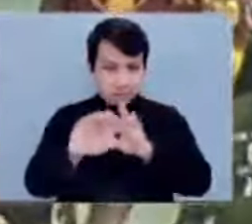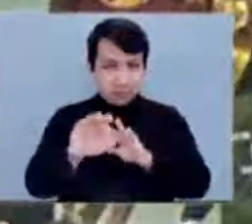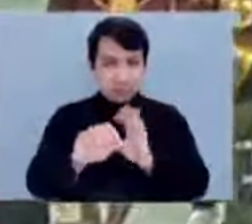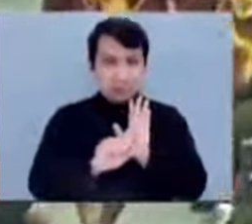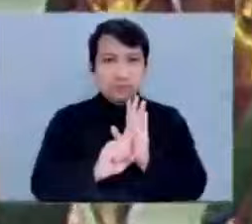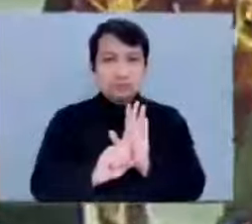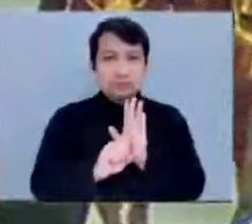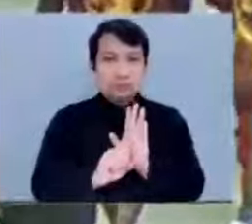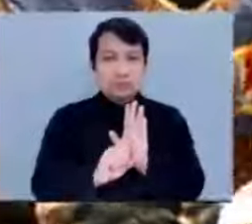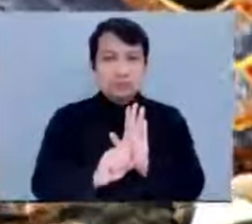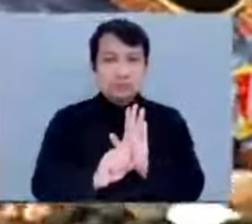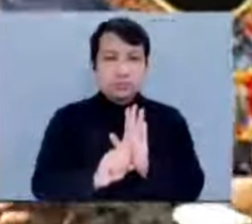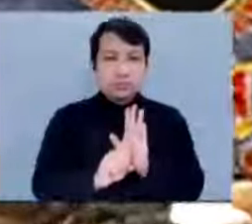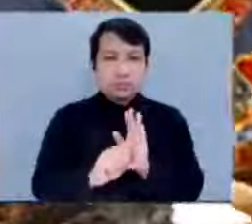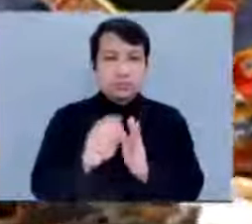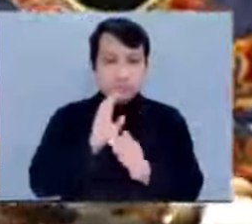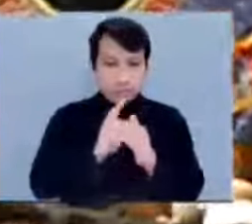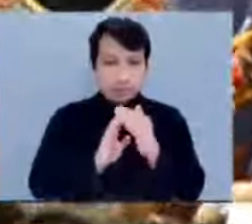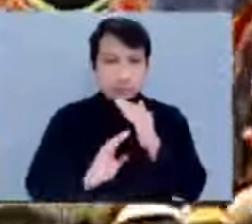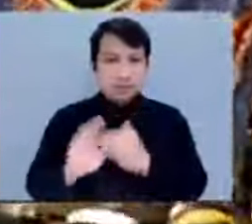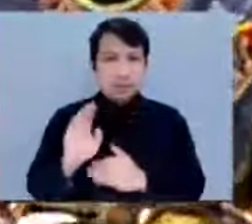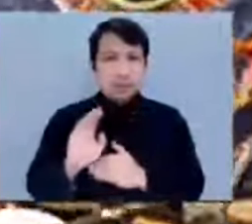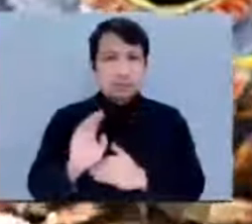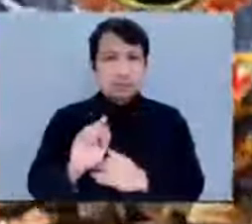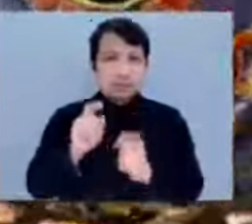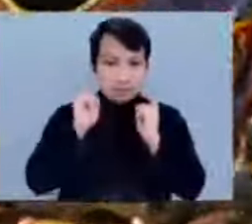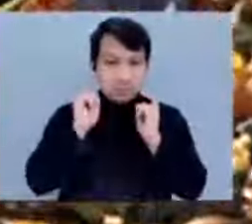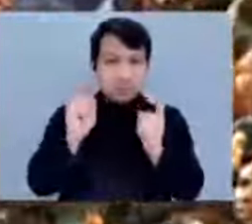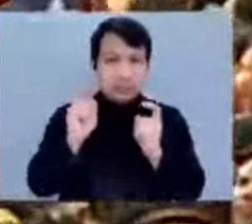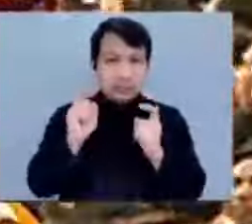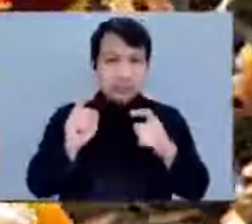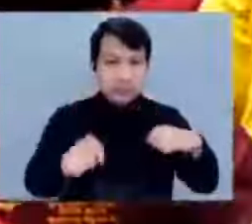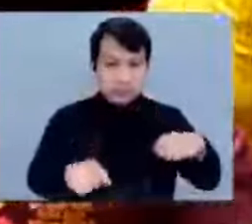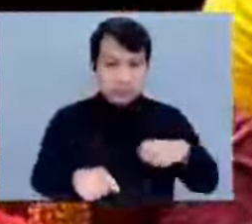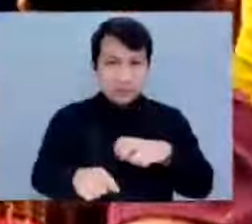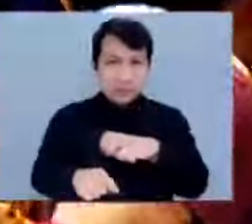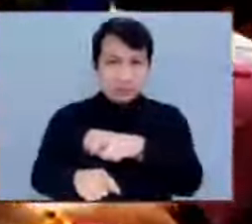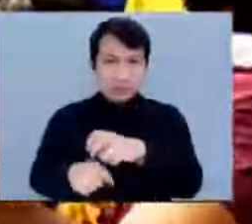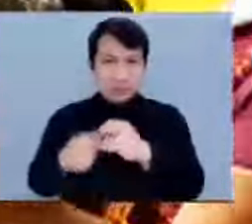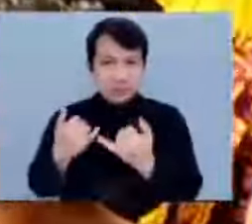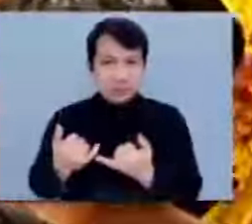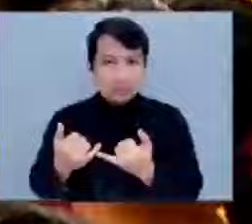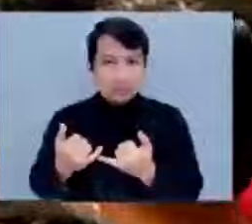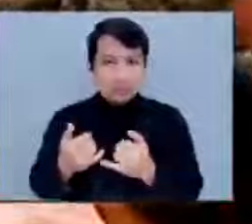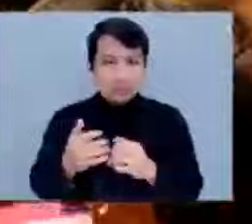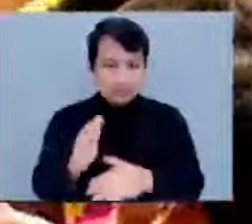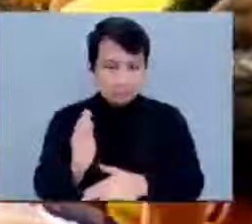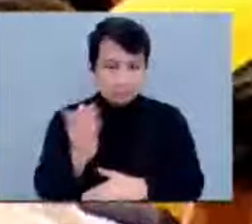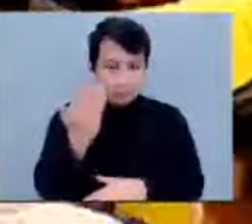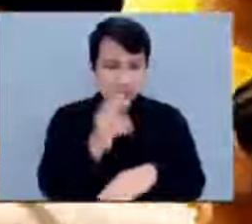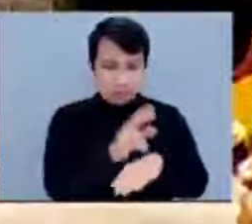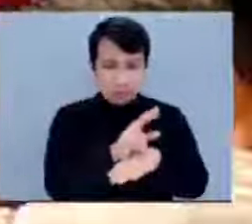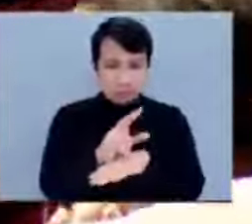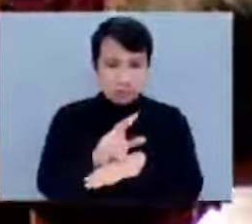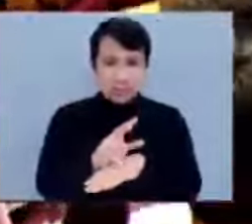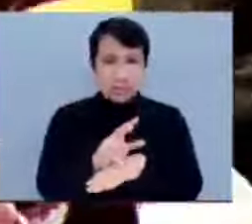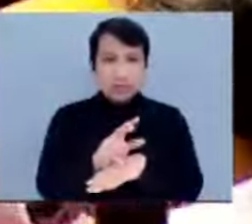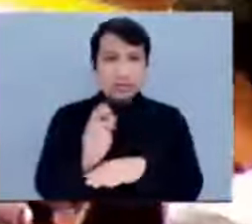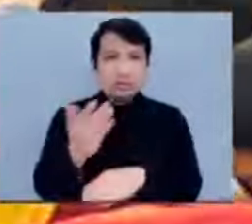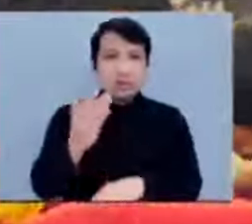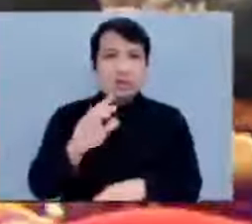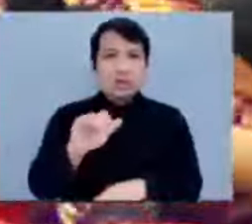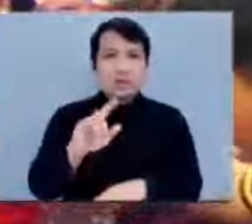kanilang pagpapakumbaba. Mas mabilis ang usad ng andas ngayong taon. Umaga pa lang, nasa Arlegui Street na ang andas ng